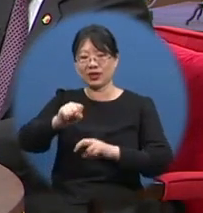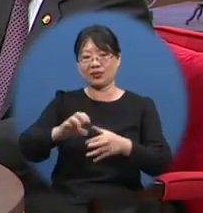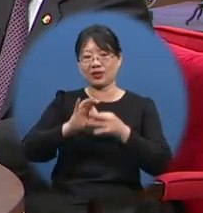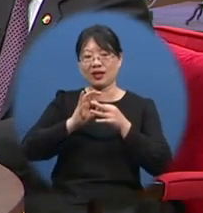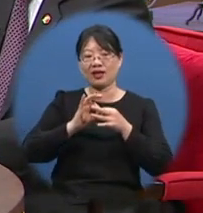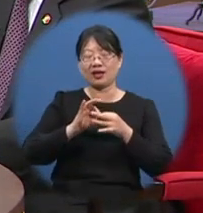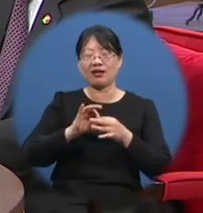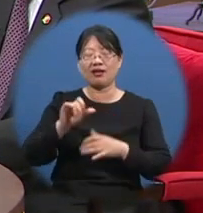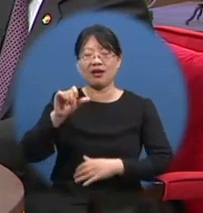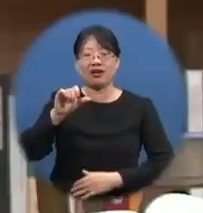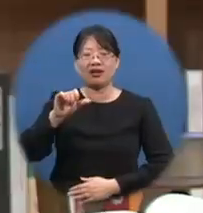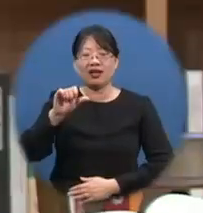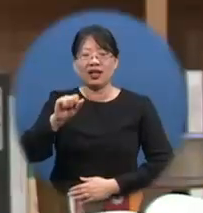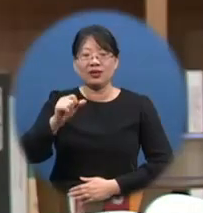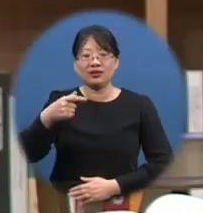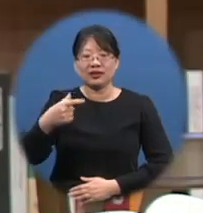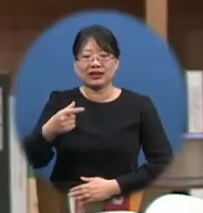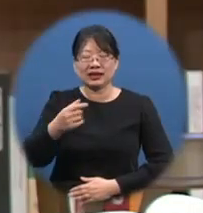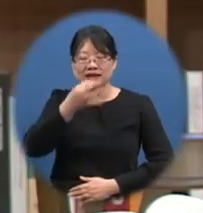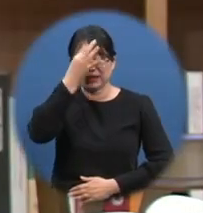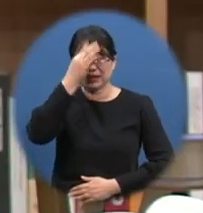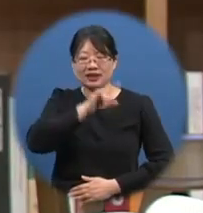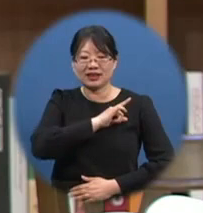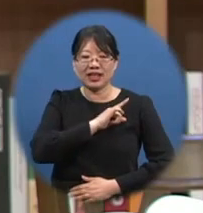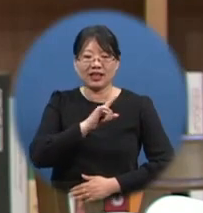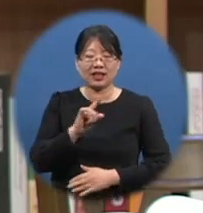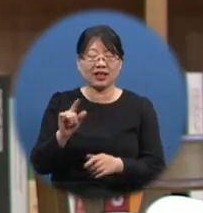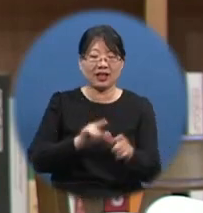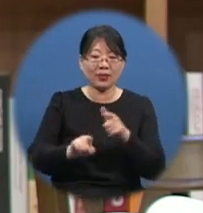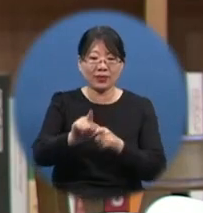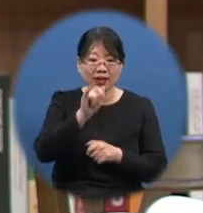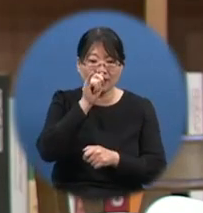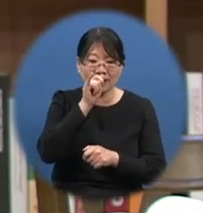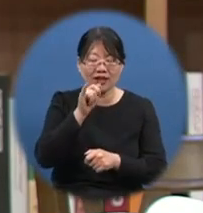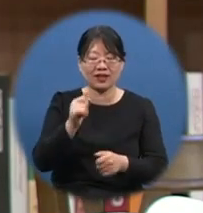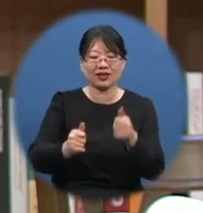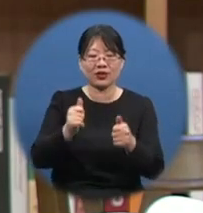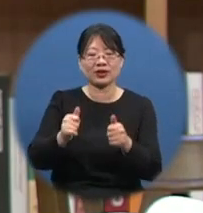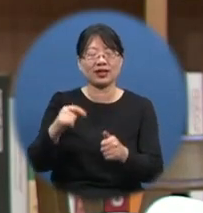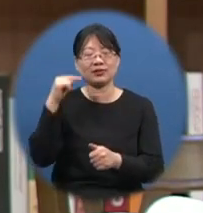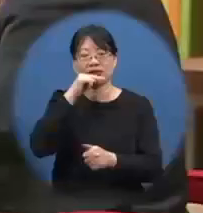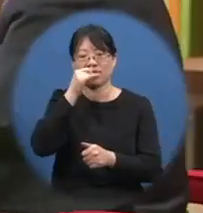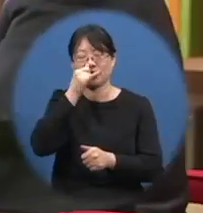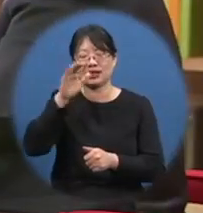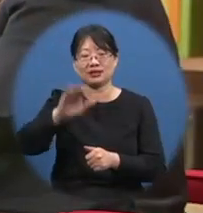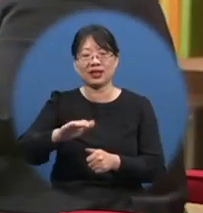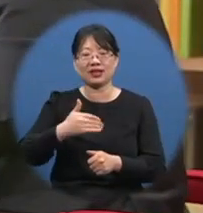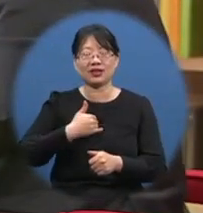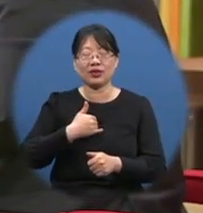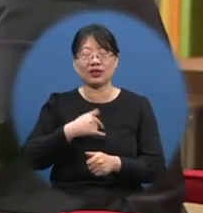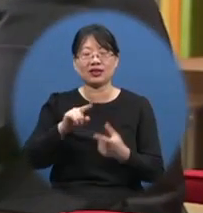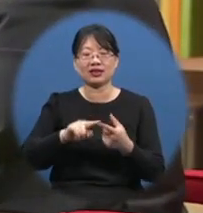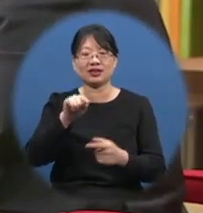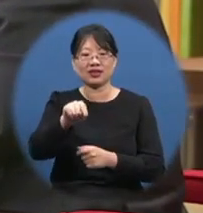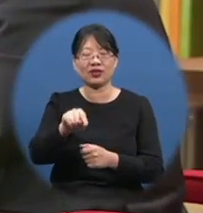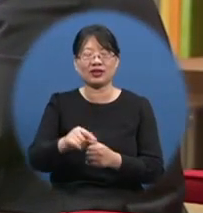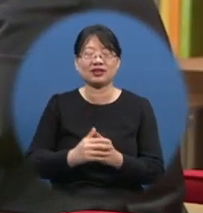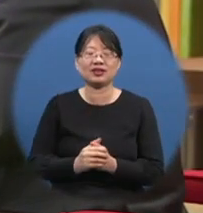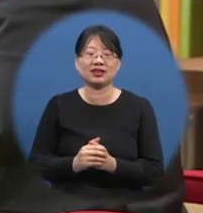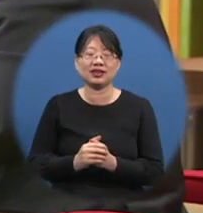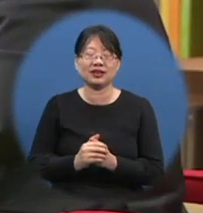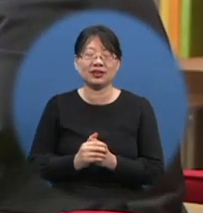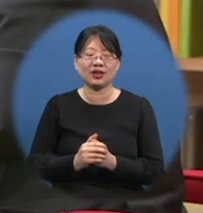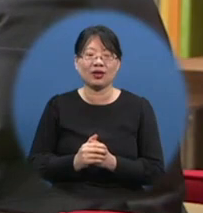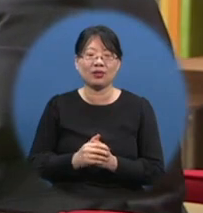지금 5G 기술에 있어서는 우리가 제일 앞서 있나요? 굉장히 경쟁이 치열한데. 그런데 저는 이제 그게